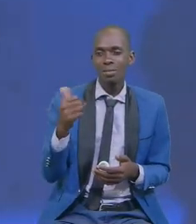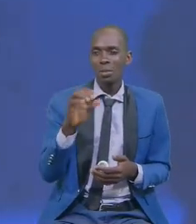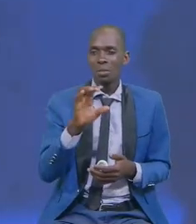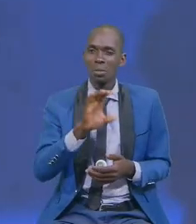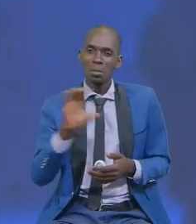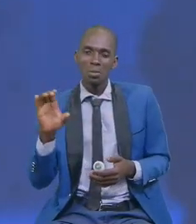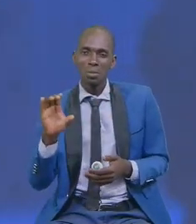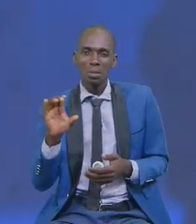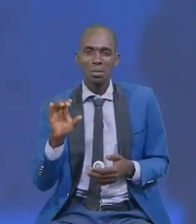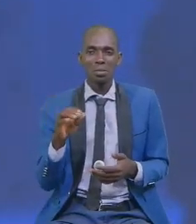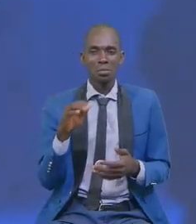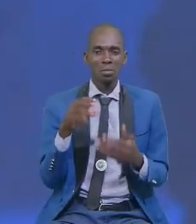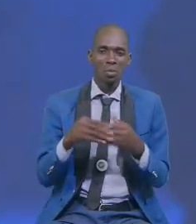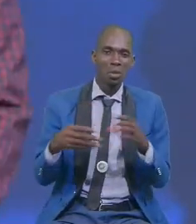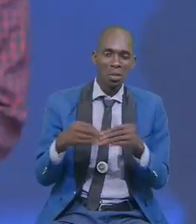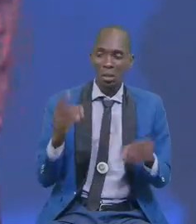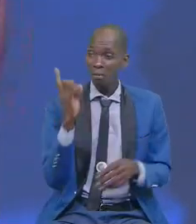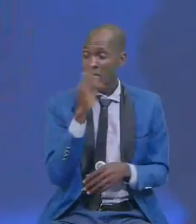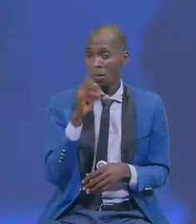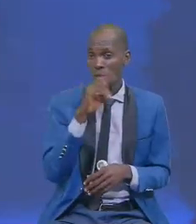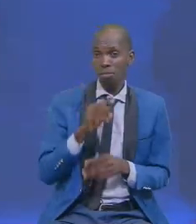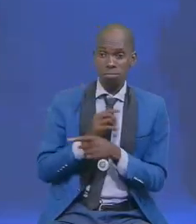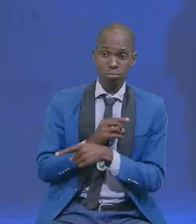Et tu as de faux billets en dollars.